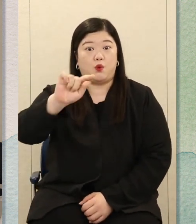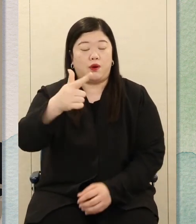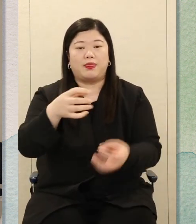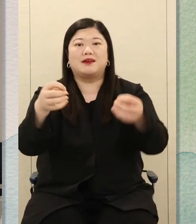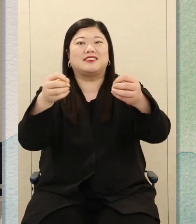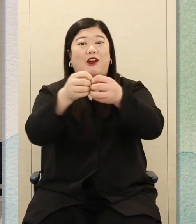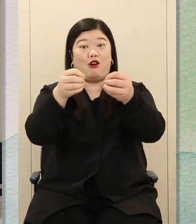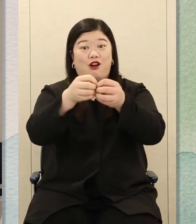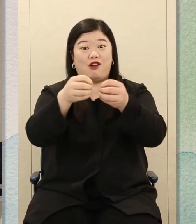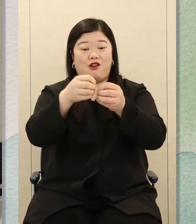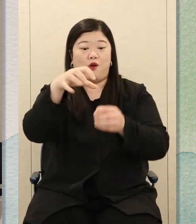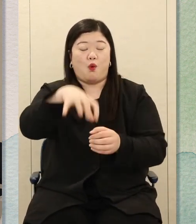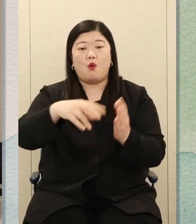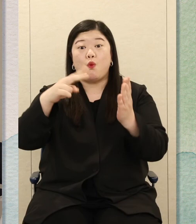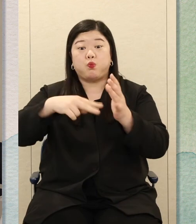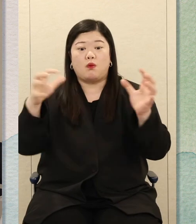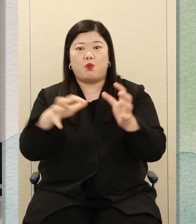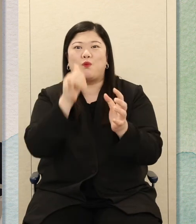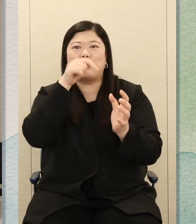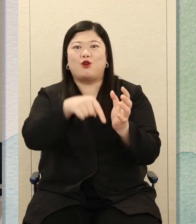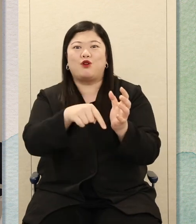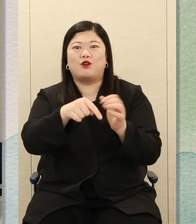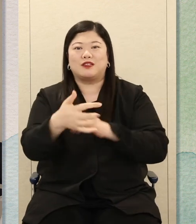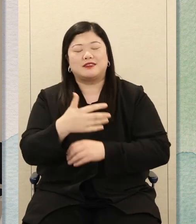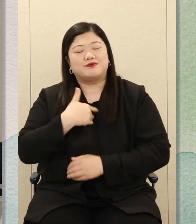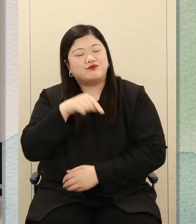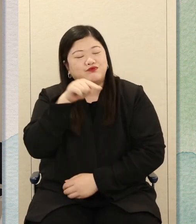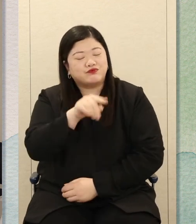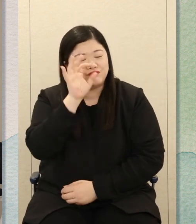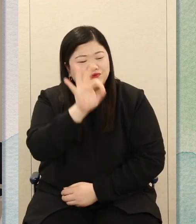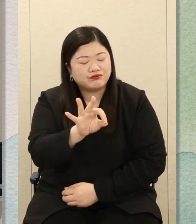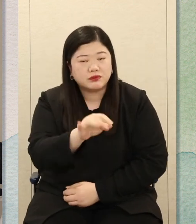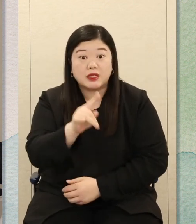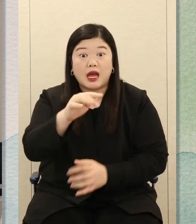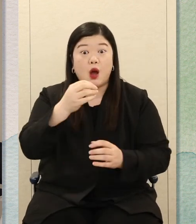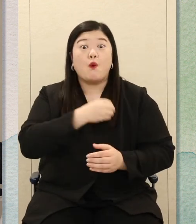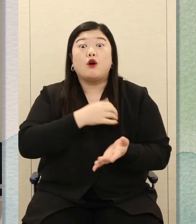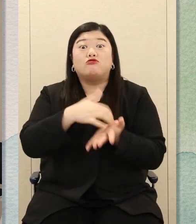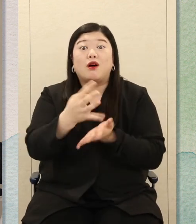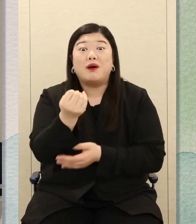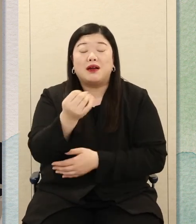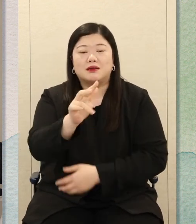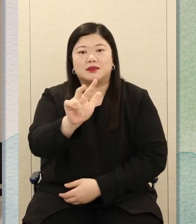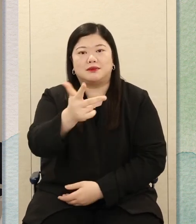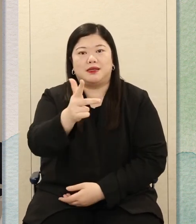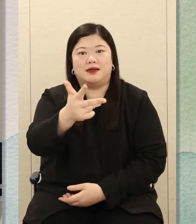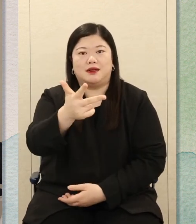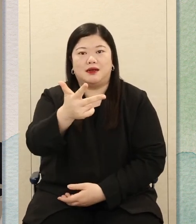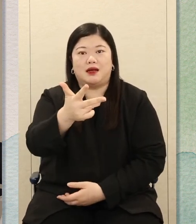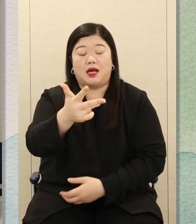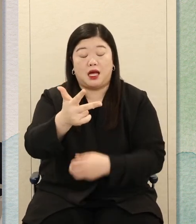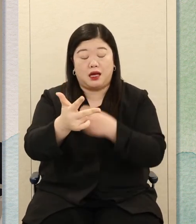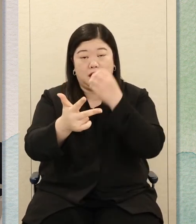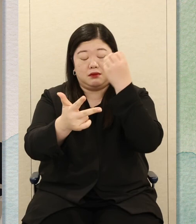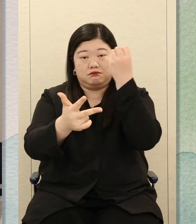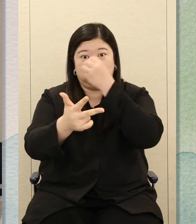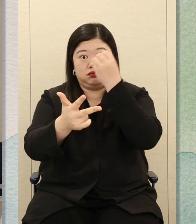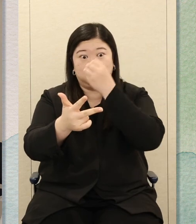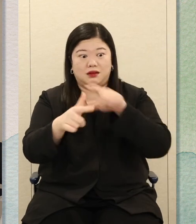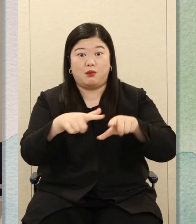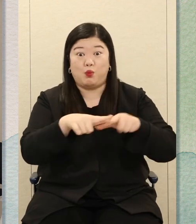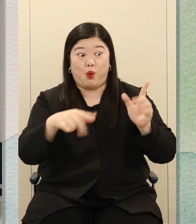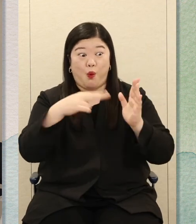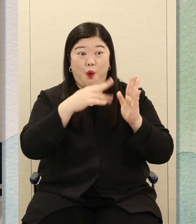있냐면요. 기본적으로 거기는 회원 수가 700명 정도 됩니다. 예, 웬만한 도서관도 없을